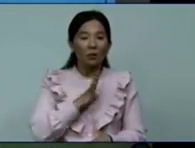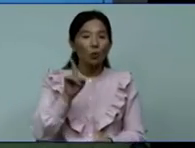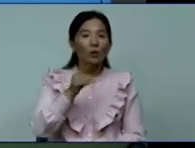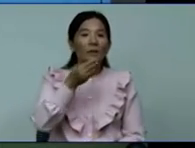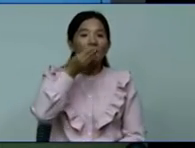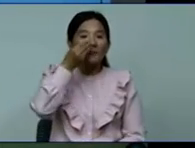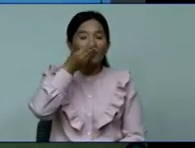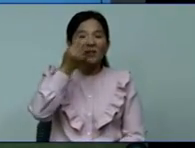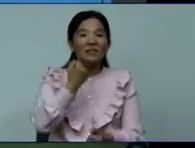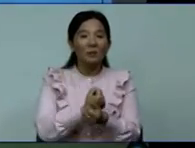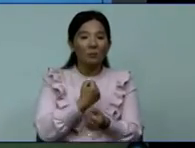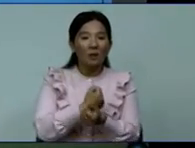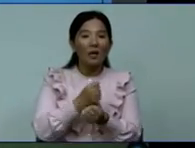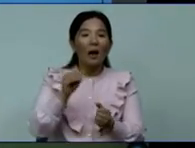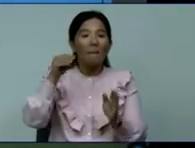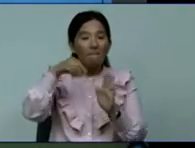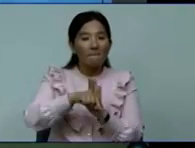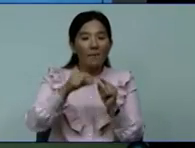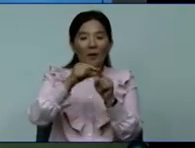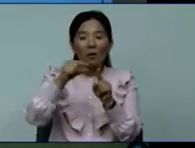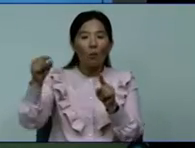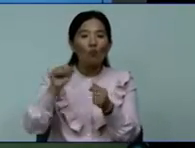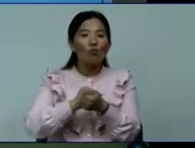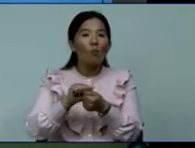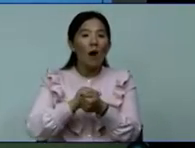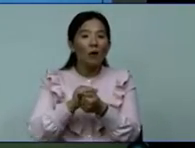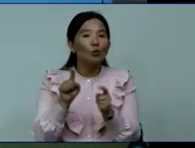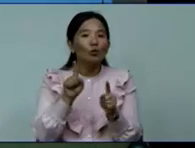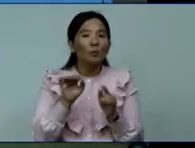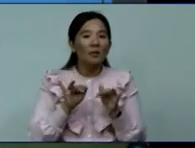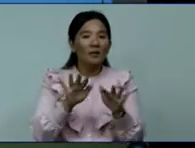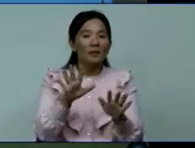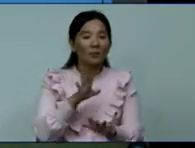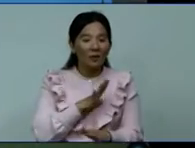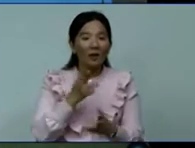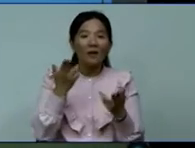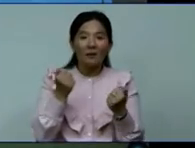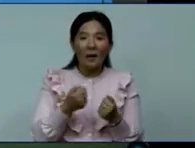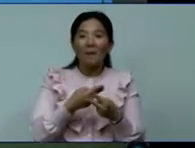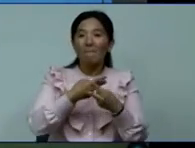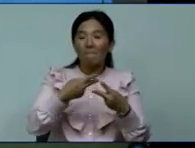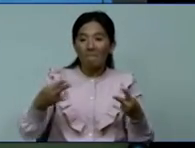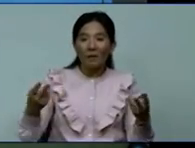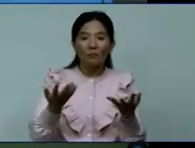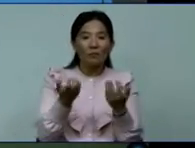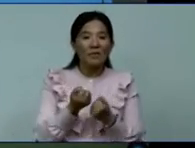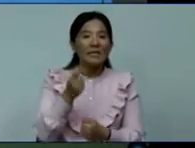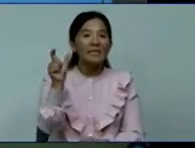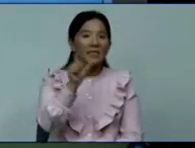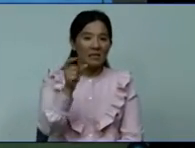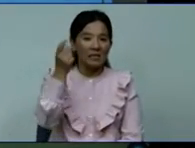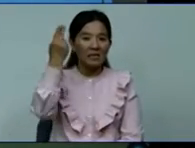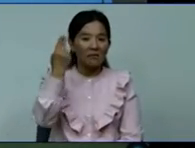нашатырный спирт опускали лакмусовую бумагу. Что с ней происходило? Правильно, она приобретала синюю